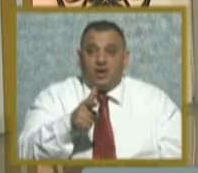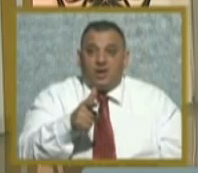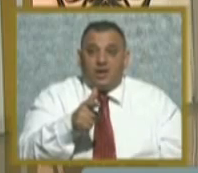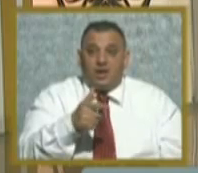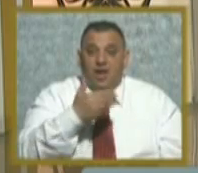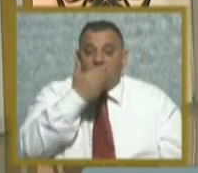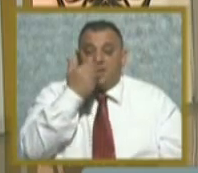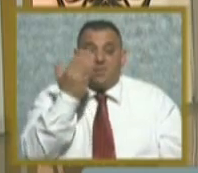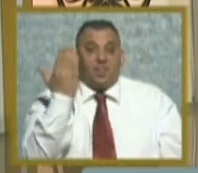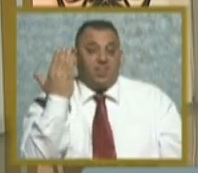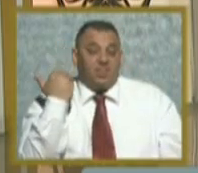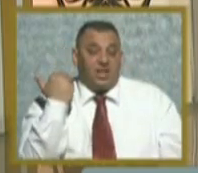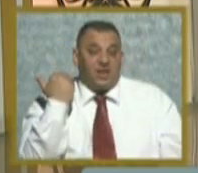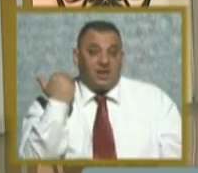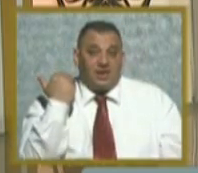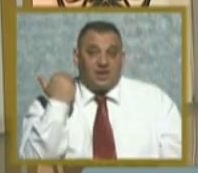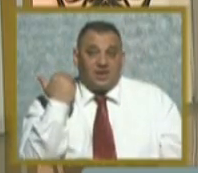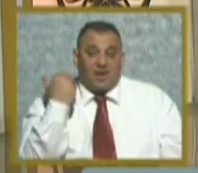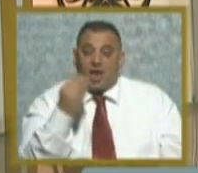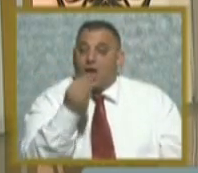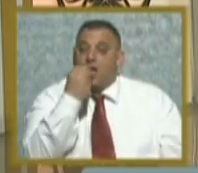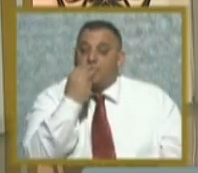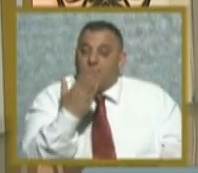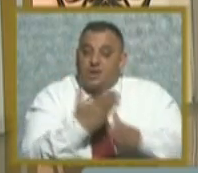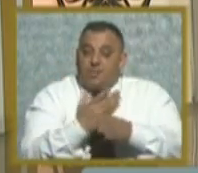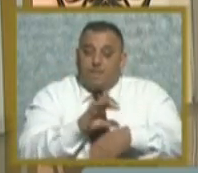في رمضان الماضي يا أخت ليماء؟